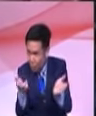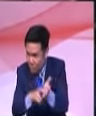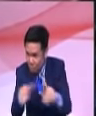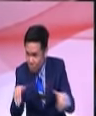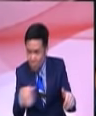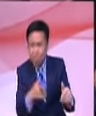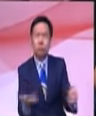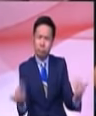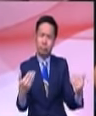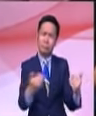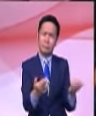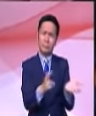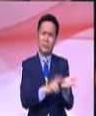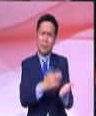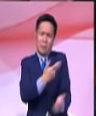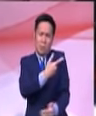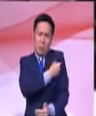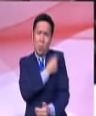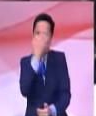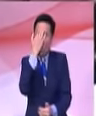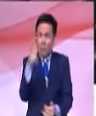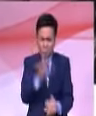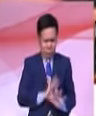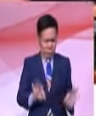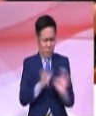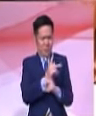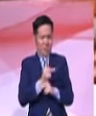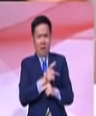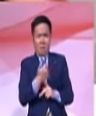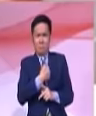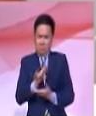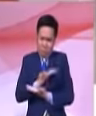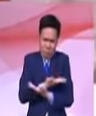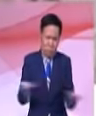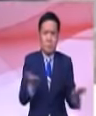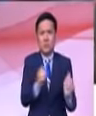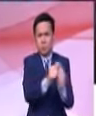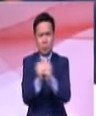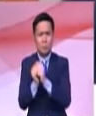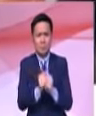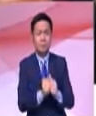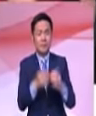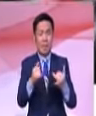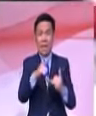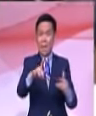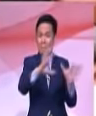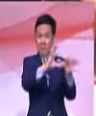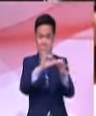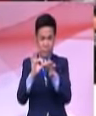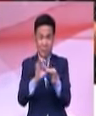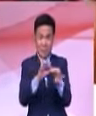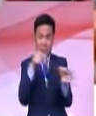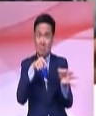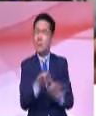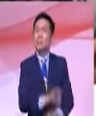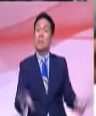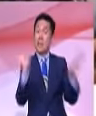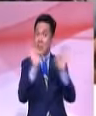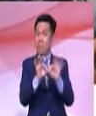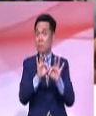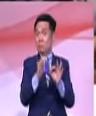untuk vaksin ini sebab untuk kepentingan kita semua juga. Kerjasama semua diperlukan demi kesejahteraan bersama.